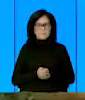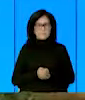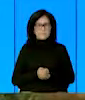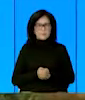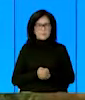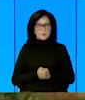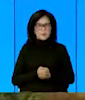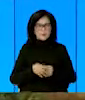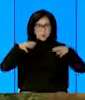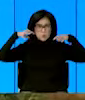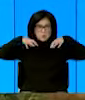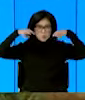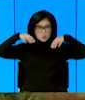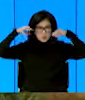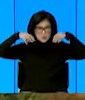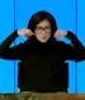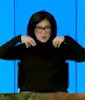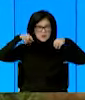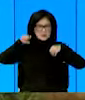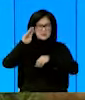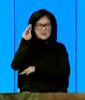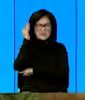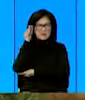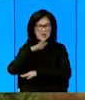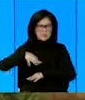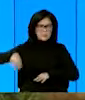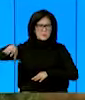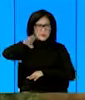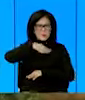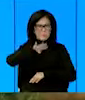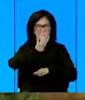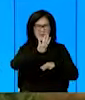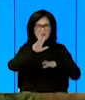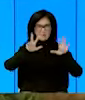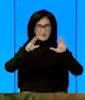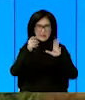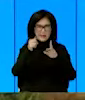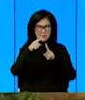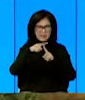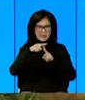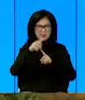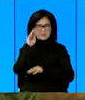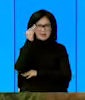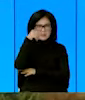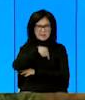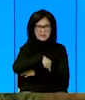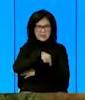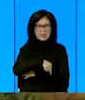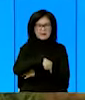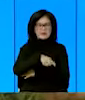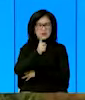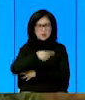Pemirsa, akibat hujan deras yang mengguyur Jakarta belakangan ini, sebanyak 48 RT di Jakarta tergenang banjir. Selain itu,